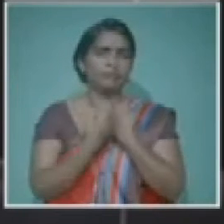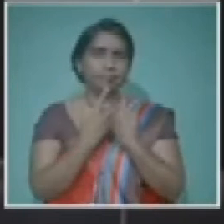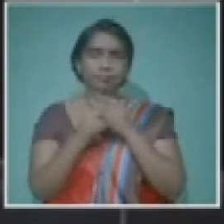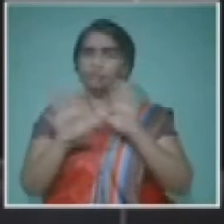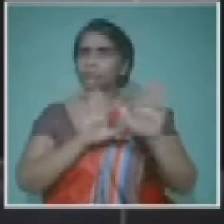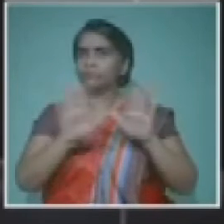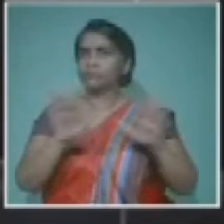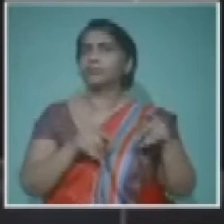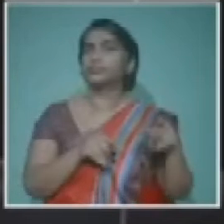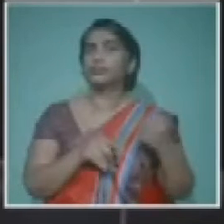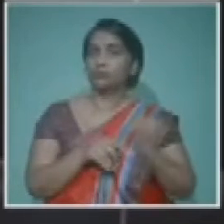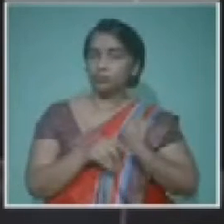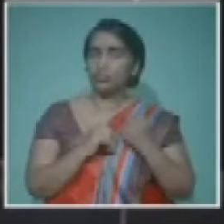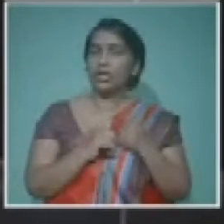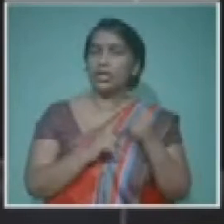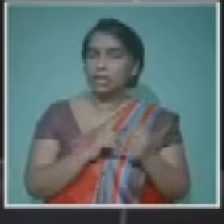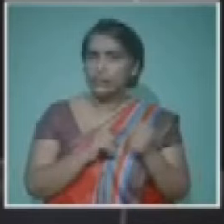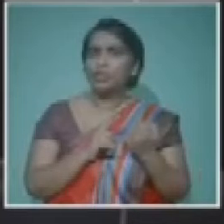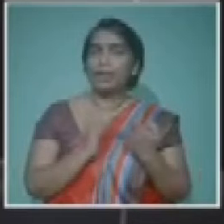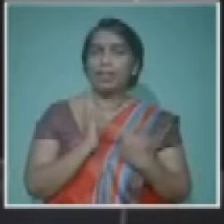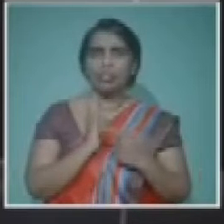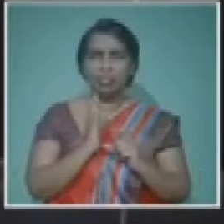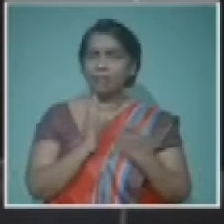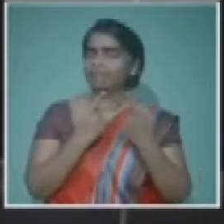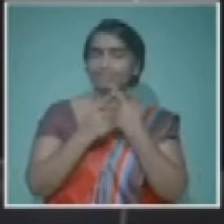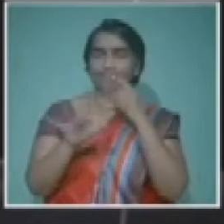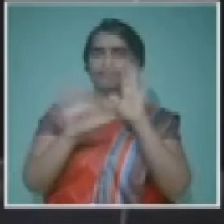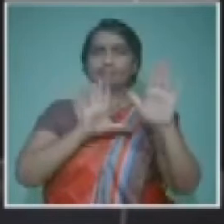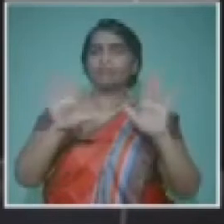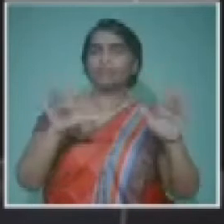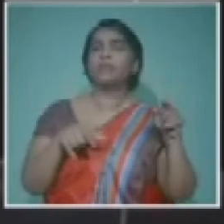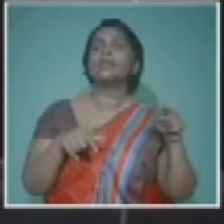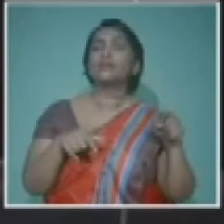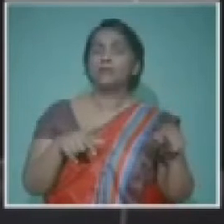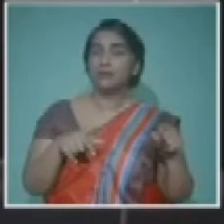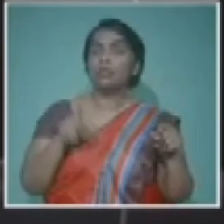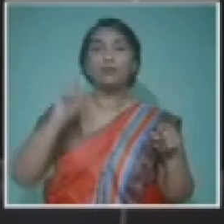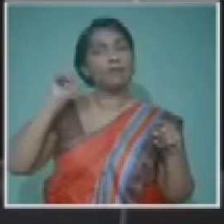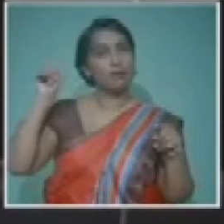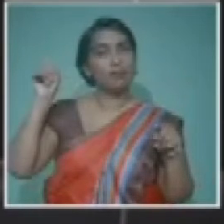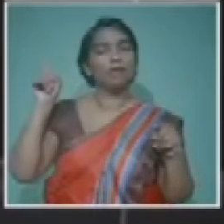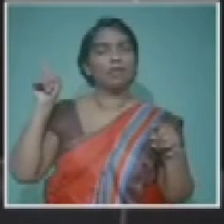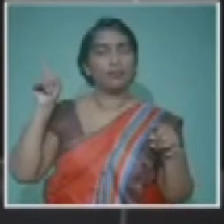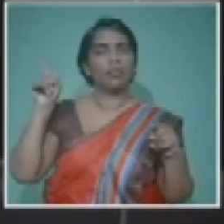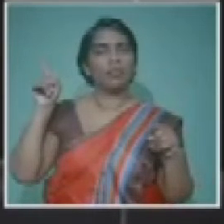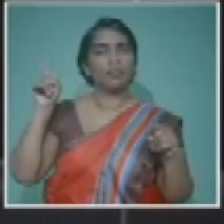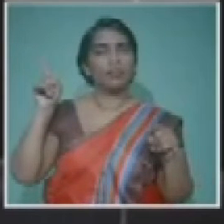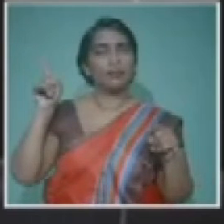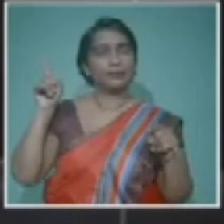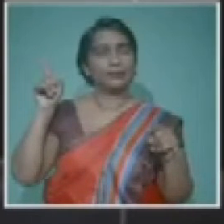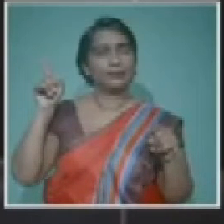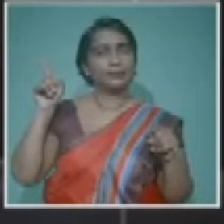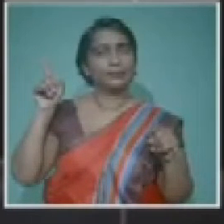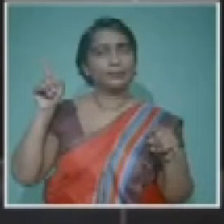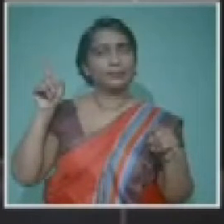අනුව වෛද්‍ය ඉංජිනේරු තාක්ෂණ වෙන්න පුළුවන් විෂය වර්ගය අනුව ඒගොල්ලෝ ඊට පස්සේ ඒගොල්ලන්ගේ තිබෙන